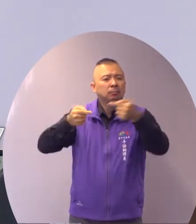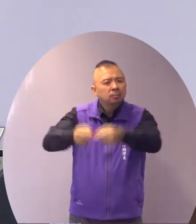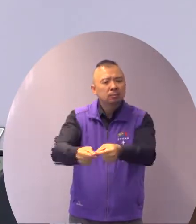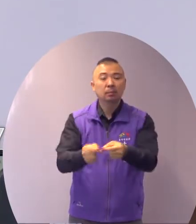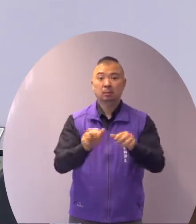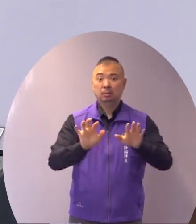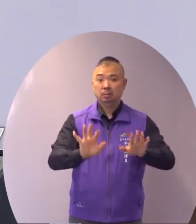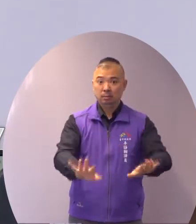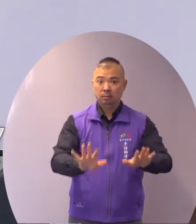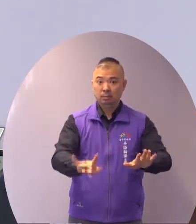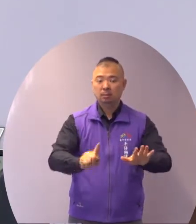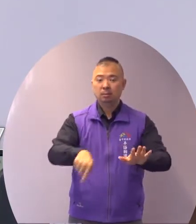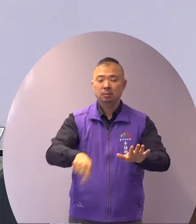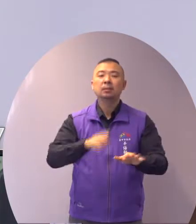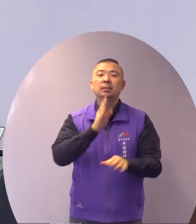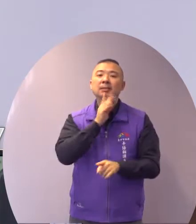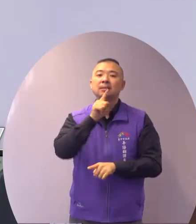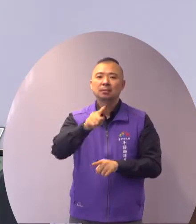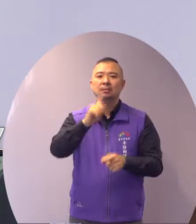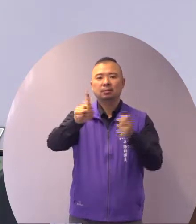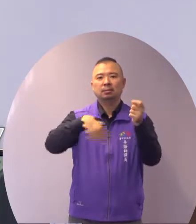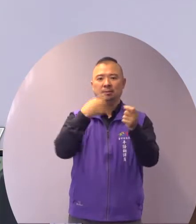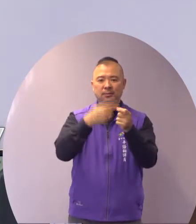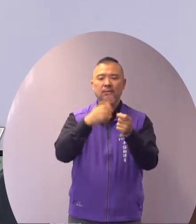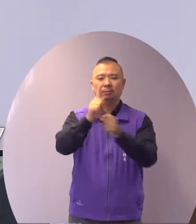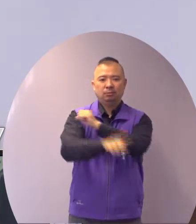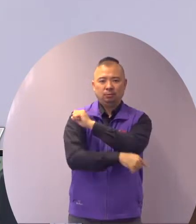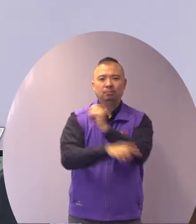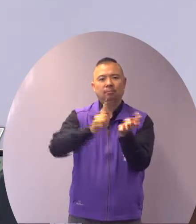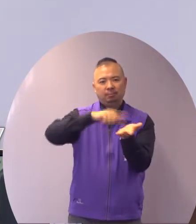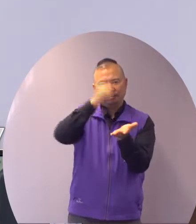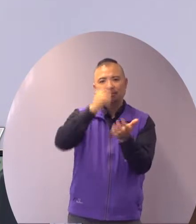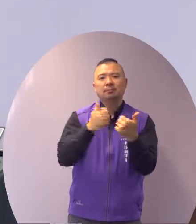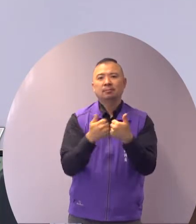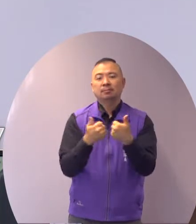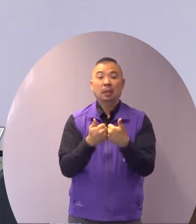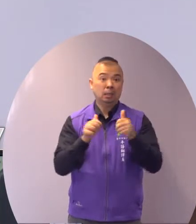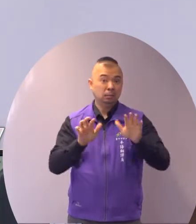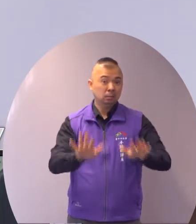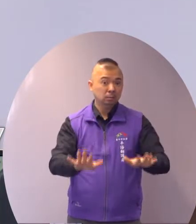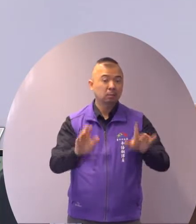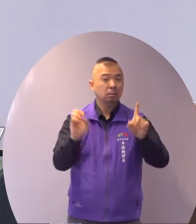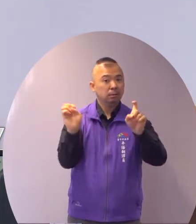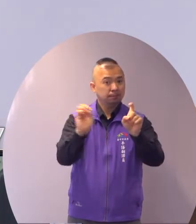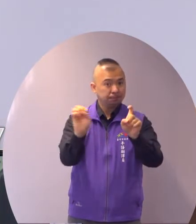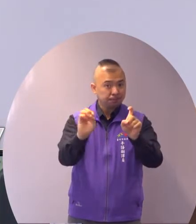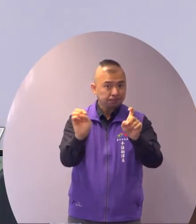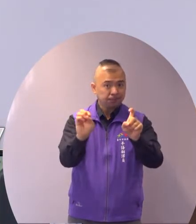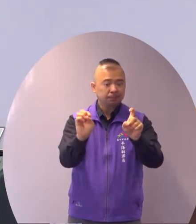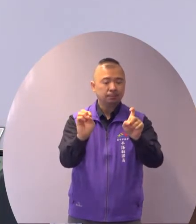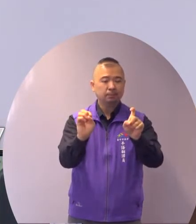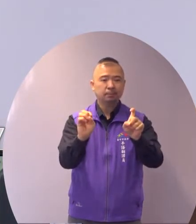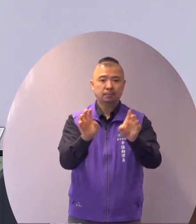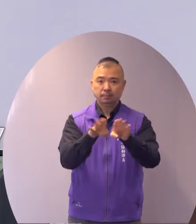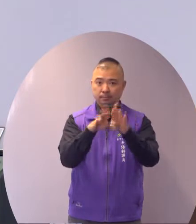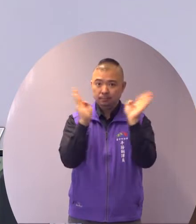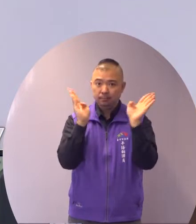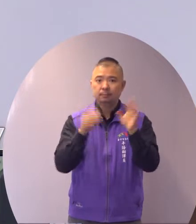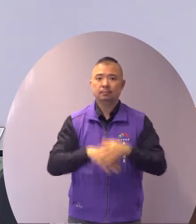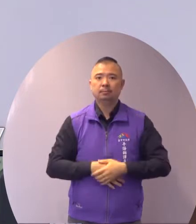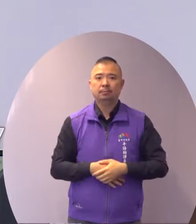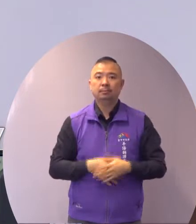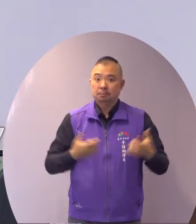后一次的市政会议，那秀燕亲自跟他报告。那因为今天10点左右开始啊，表定